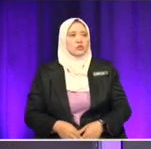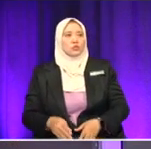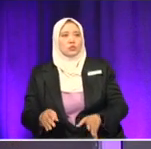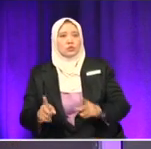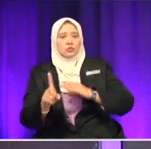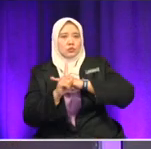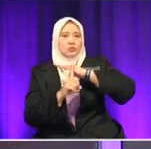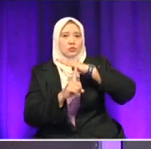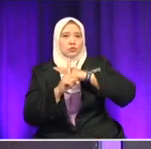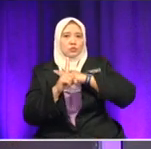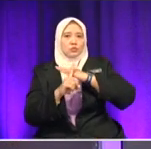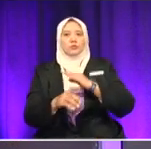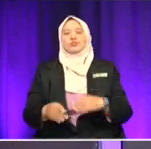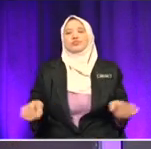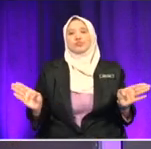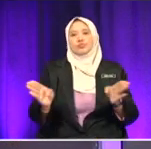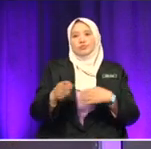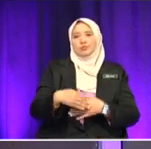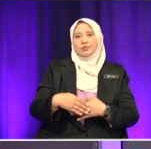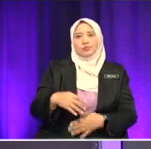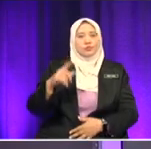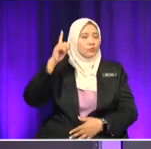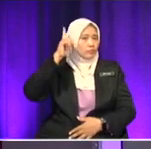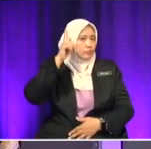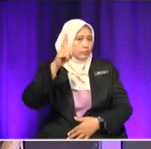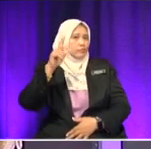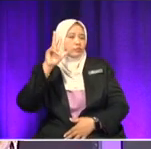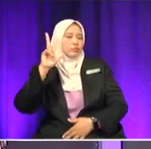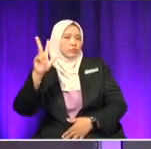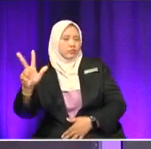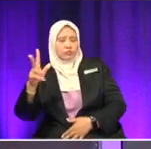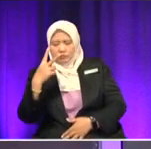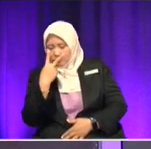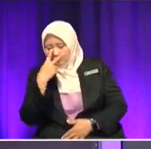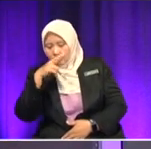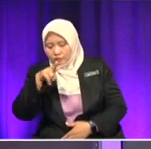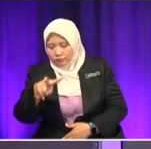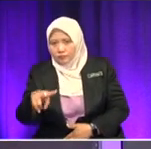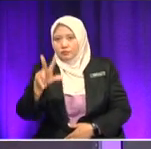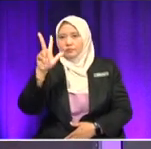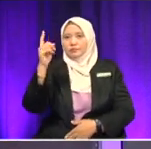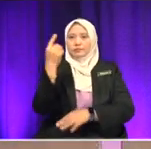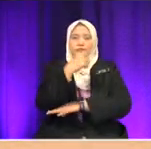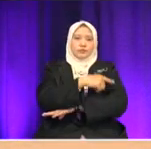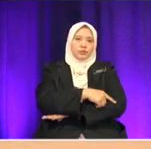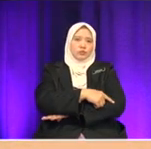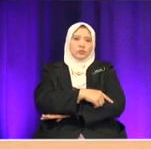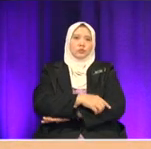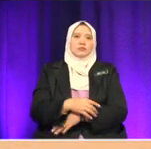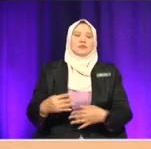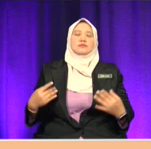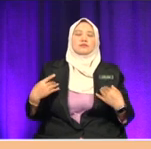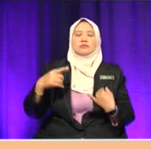datangnya jadual pemerhatian selepas 3 hari. Okey, pemerhatian direkodkan bahawa tabung uji P pada suhu yang